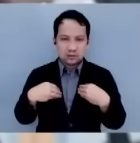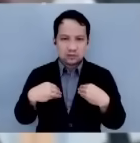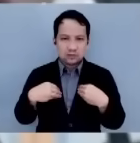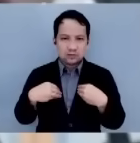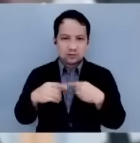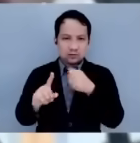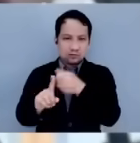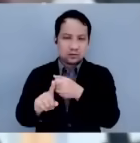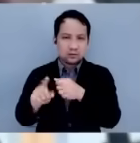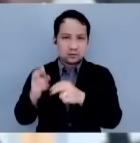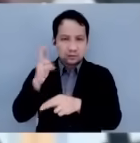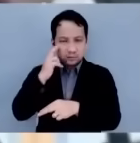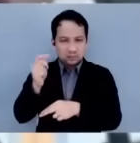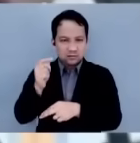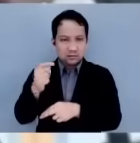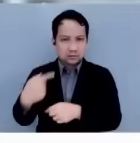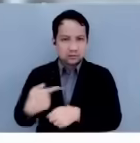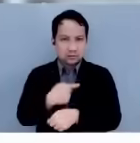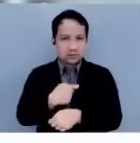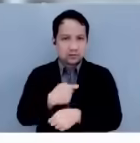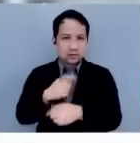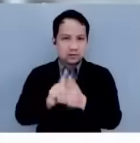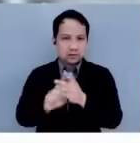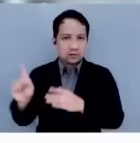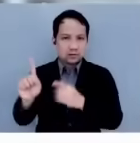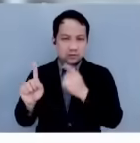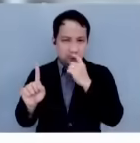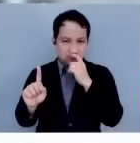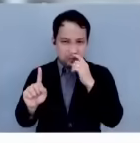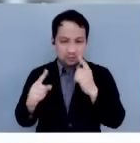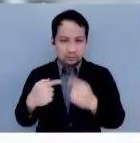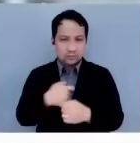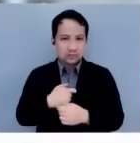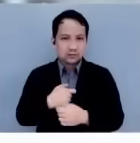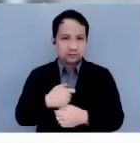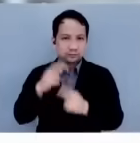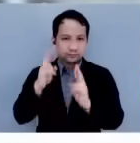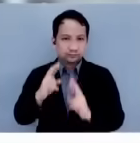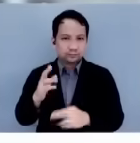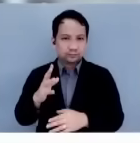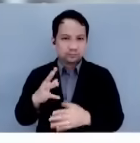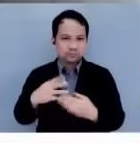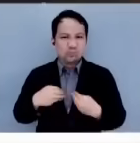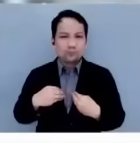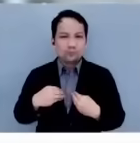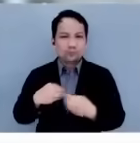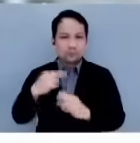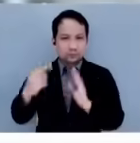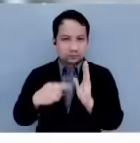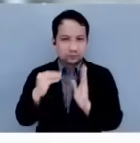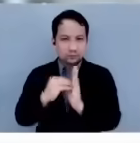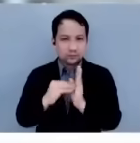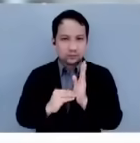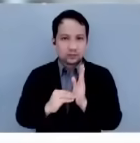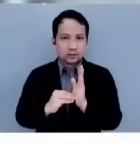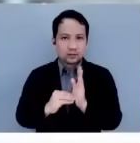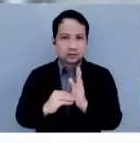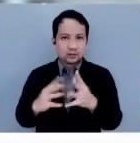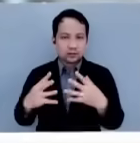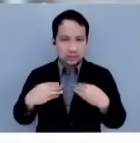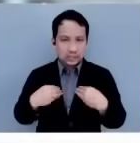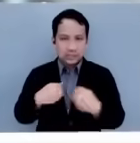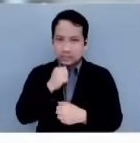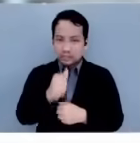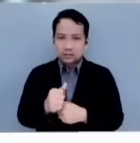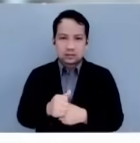Tulfo at nainsulto sa walkout hindi ko lang matanggap-tanggap for the record